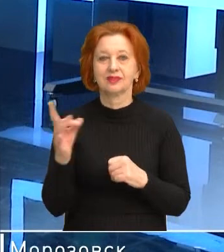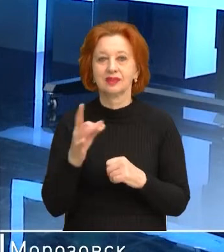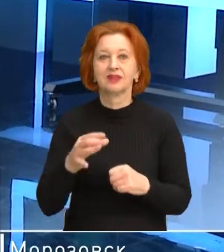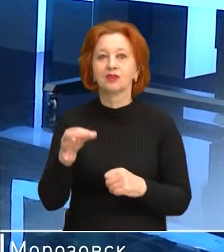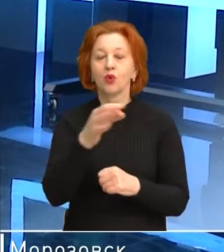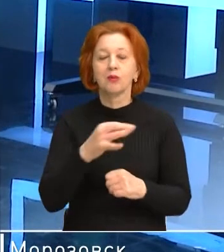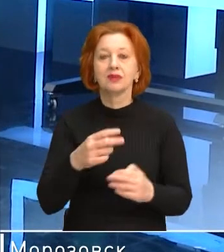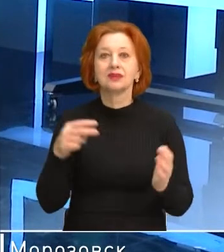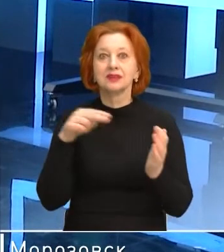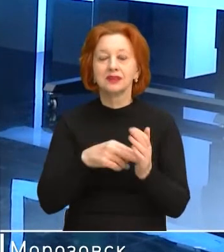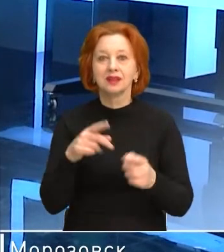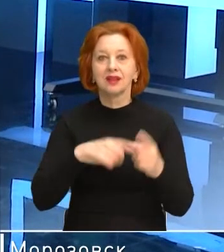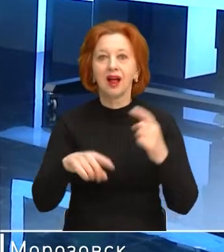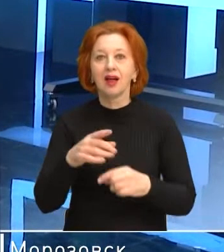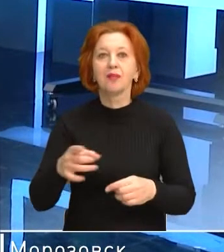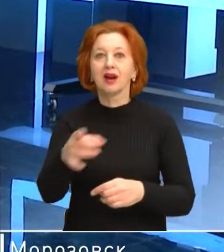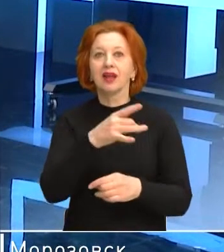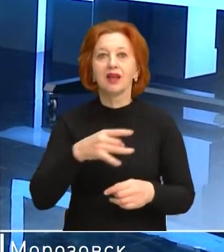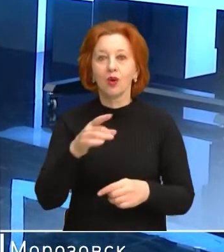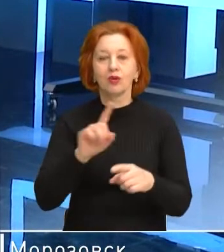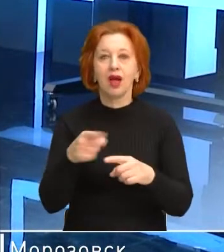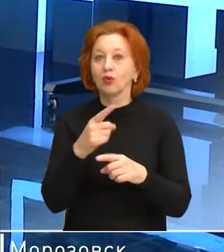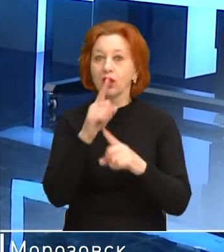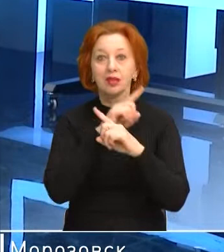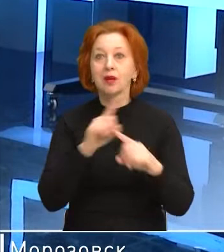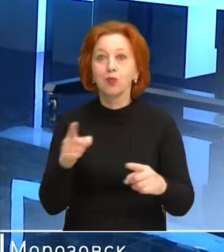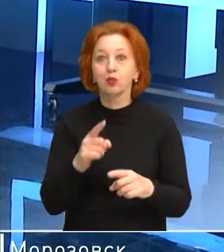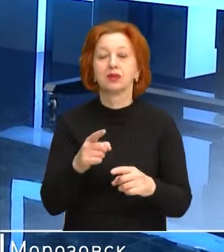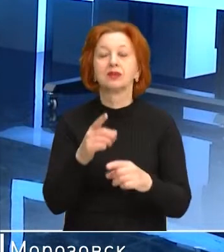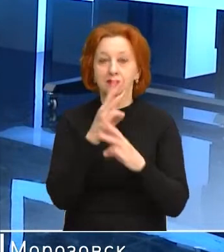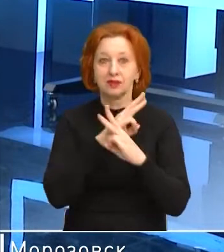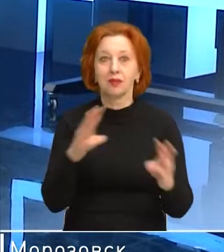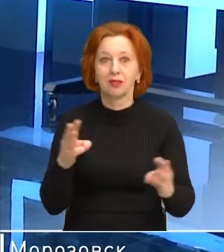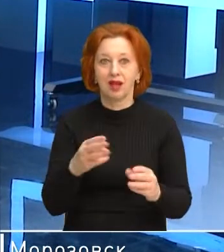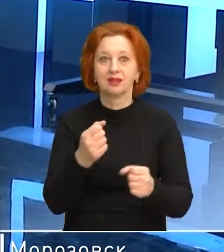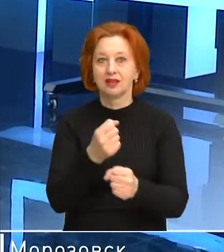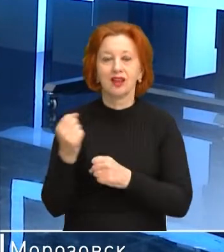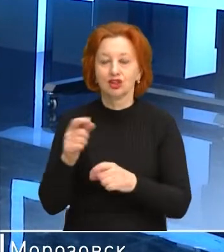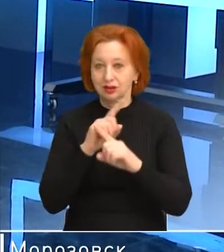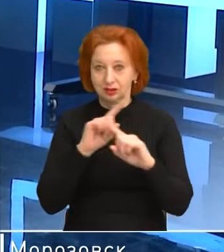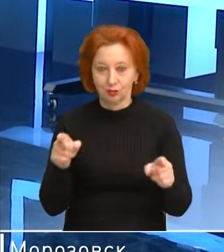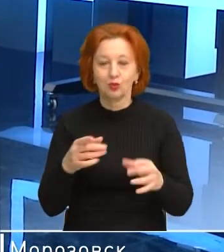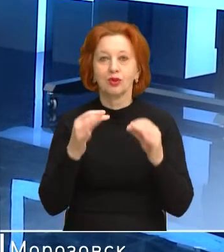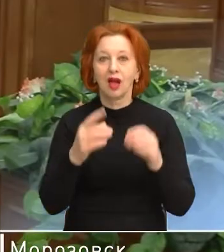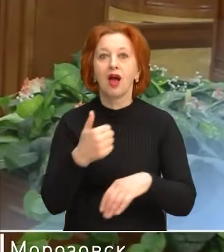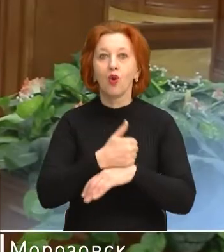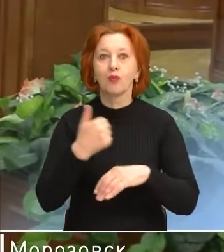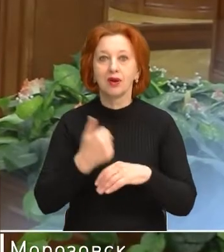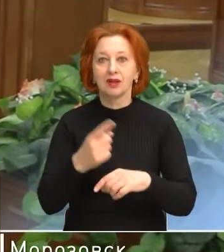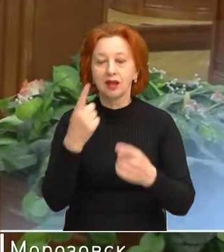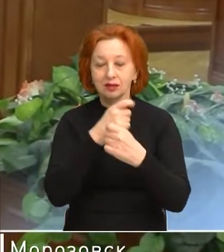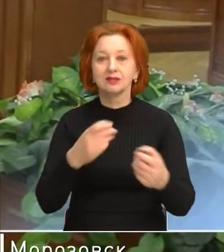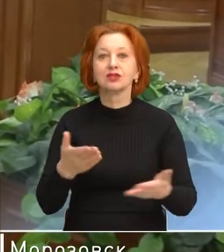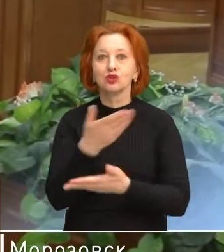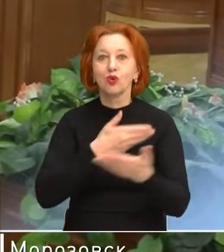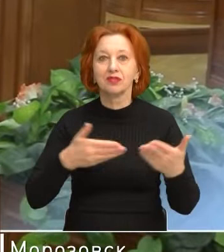Ростовская область вполне может стать регионом, в котором не будет проблемы с задержкой зарплат. Уверенность в такой перспективе выразил губернатор Василий Голубев на